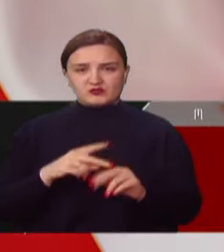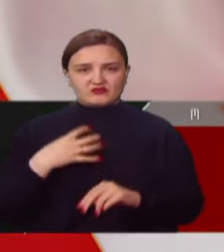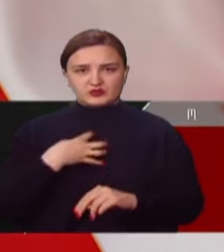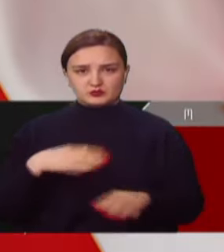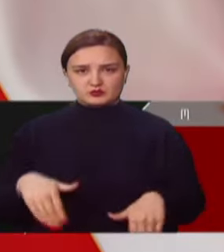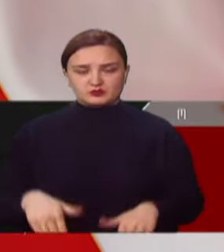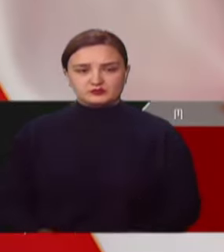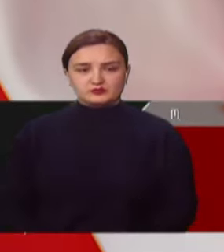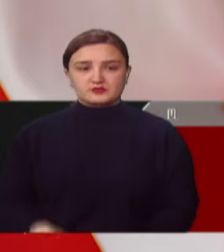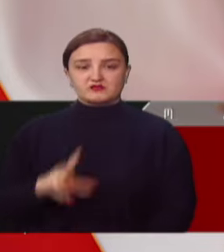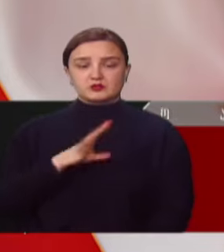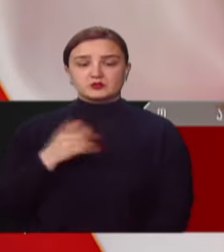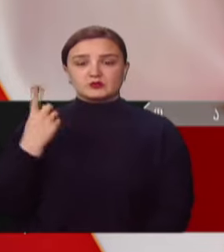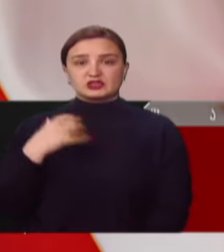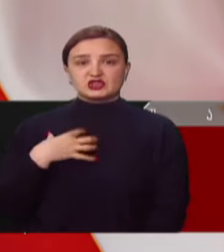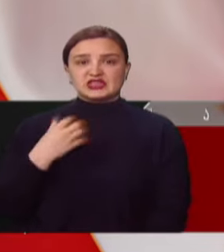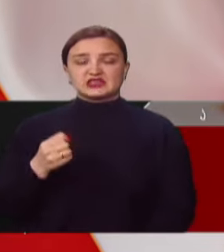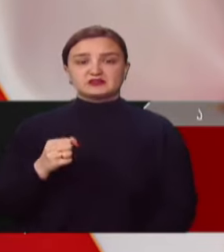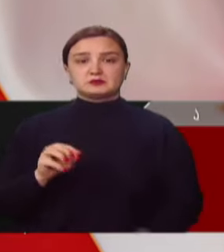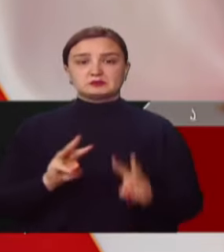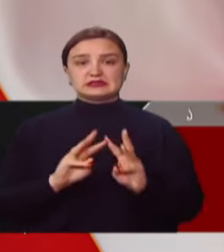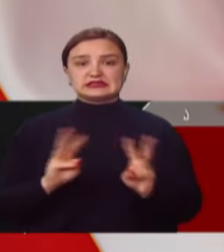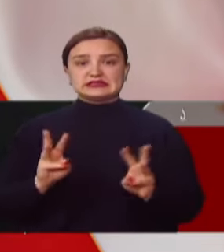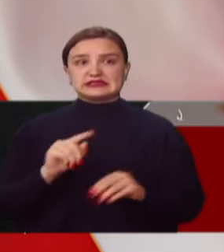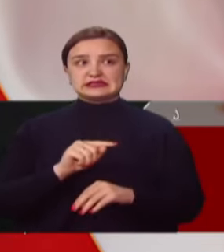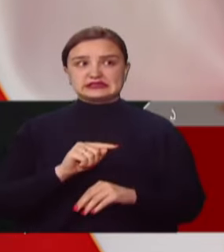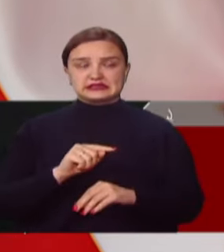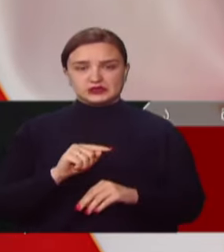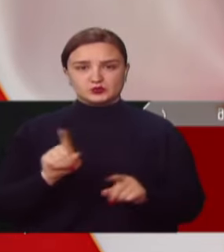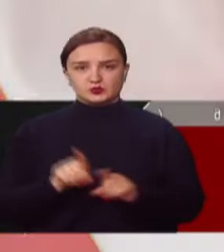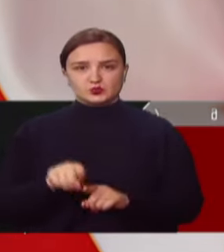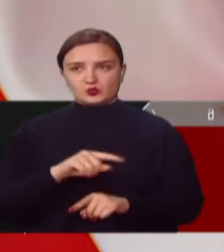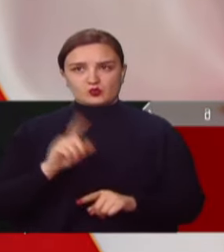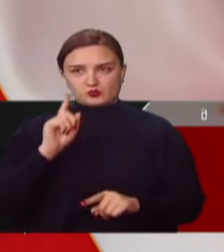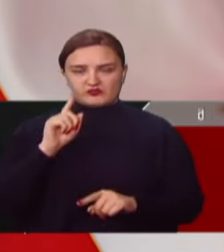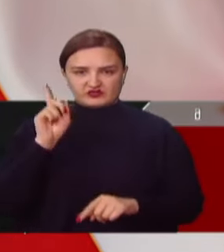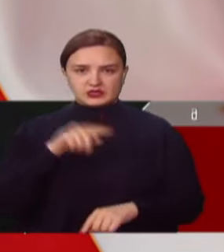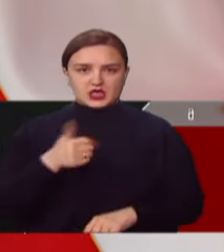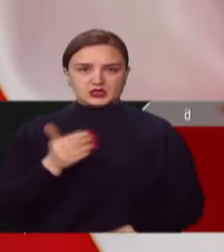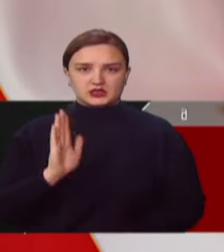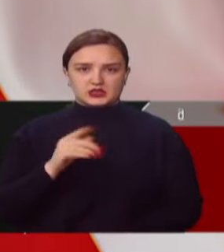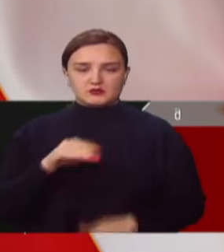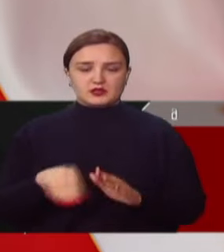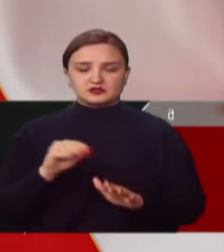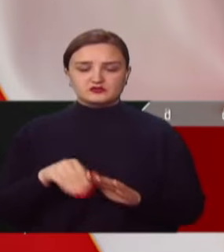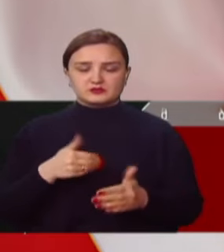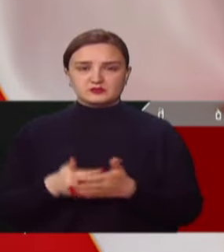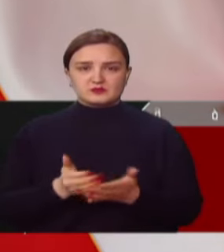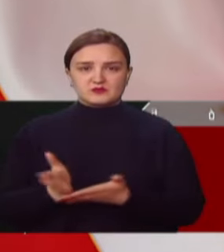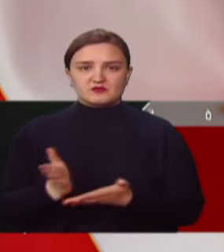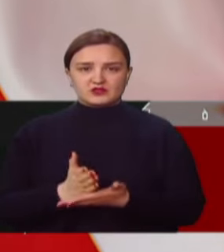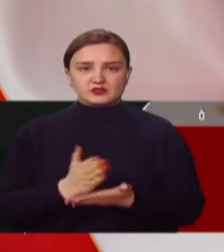ჩემი აზრით, ვინც იყო ჯანდაცვის მინისტრი, იმაზე ნაკლები ჯანდაცვის მინისტრი ვერ იქნება, მისა ჩემი დაგვირგვებით. მე მგონი არჩევნებამდე არცერთი მიმართულებით